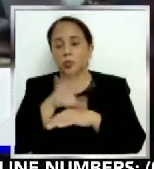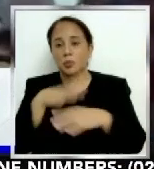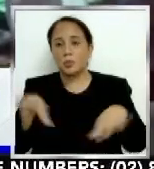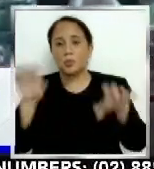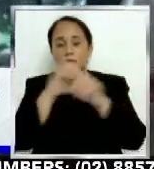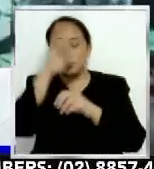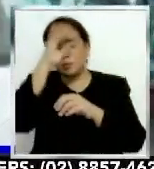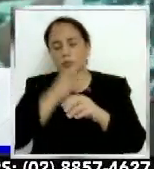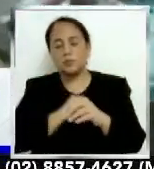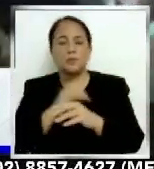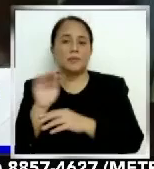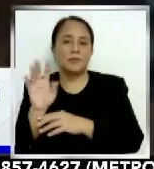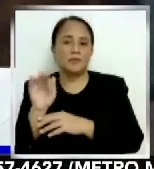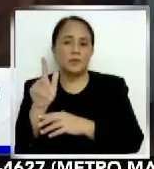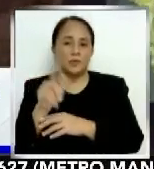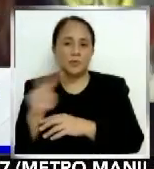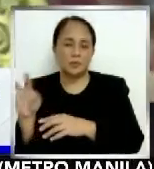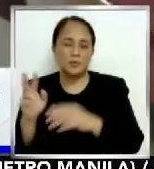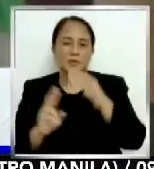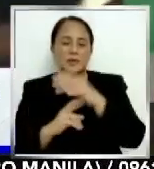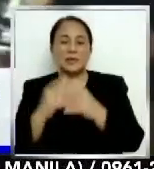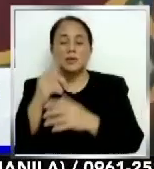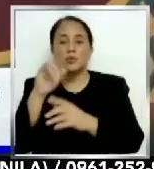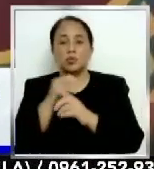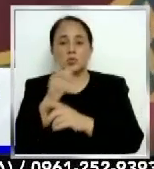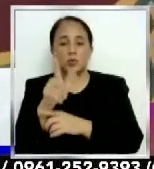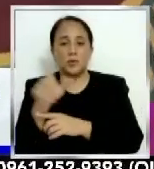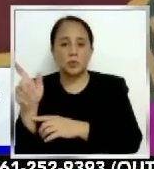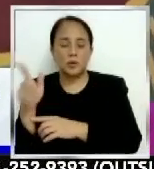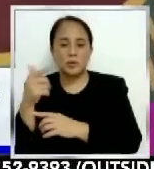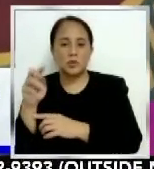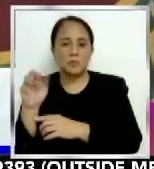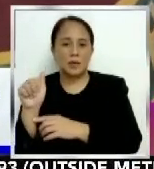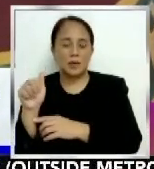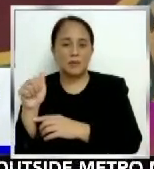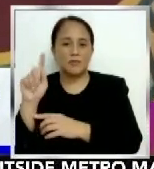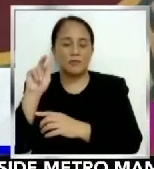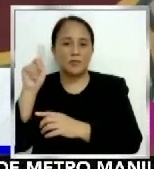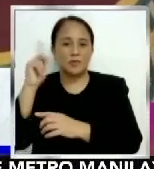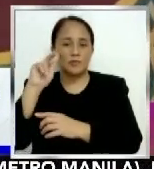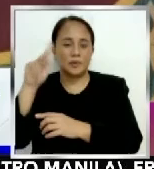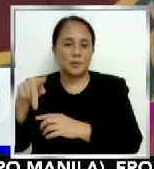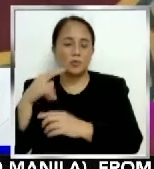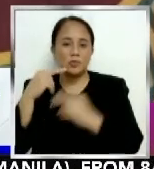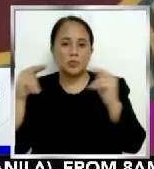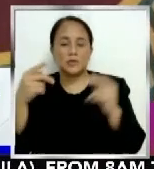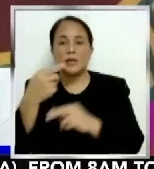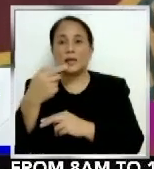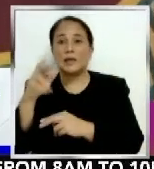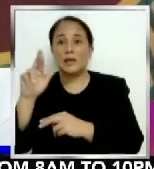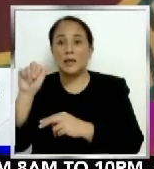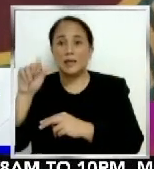2022. Nagretiro na rin noong June 2021 si GMA Network First Vice President for News, Grace De La Peña Reyes, matapos